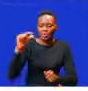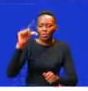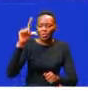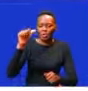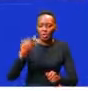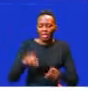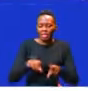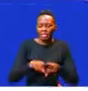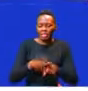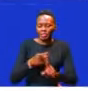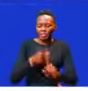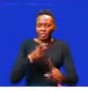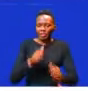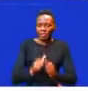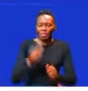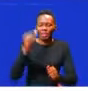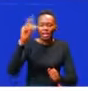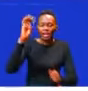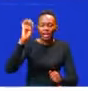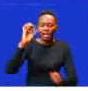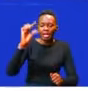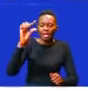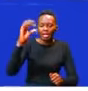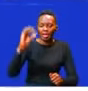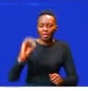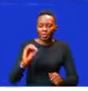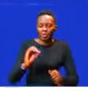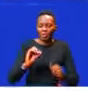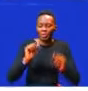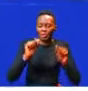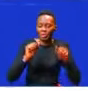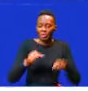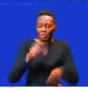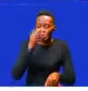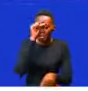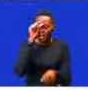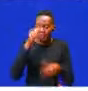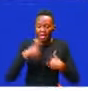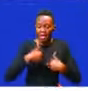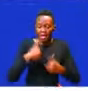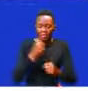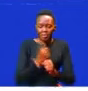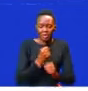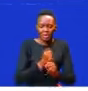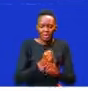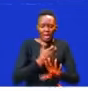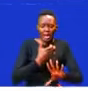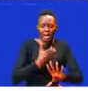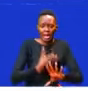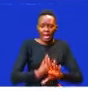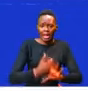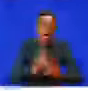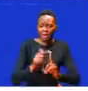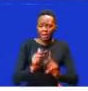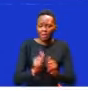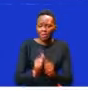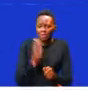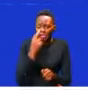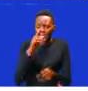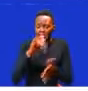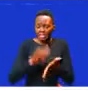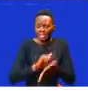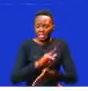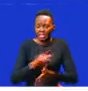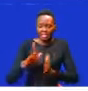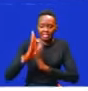Alego Usonga ambayo umetoka Siaya. Lazima serikali iweke bidii zaidi kuona ya kwamba kuna